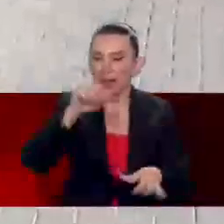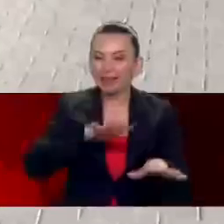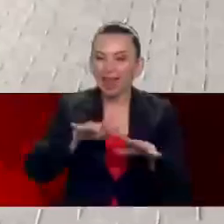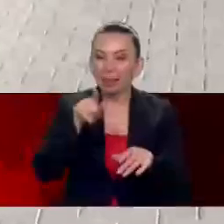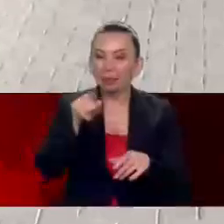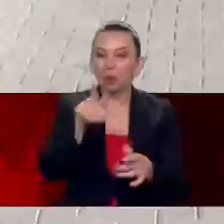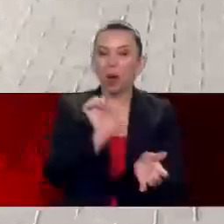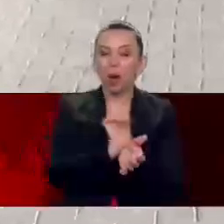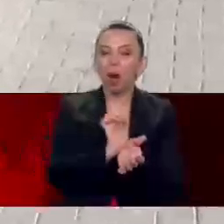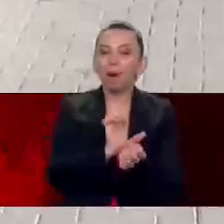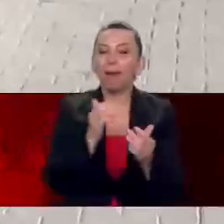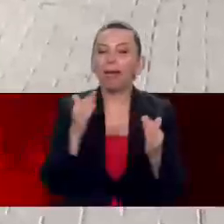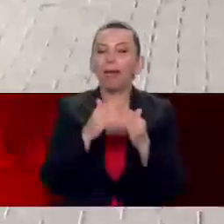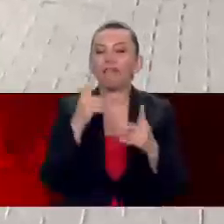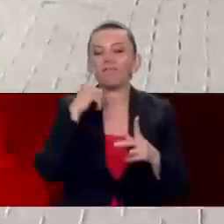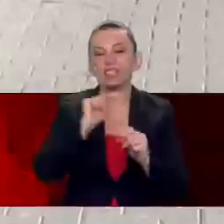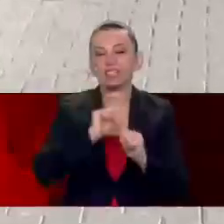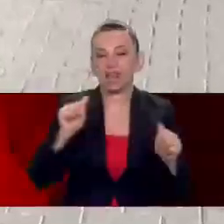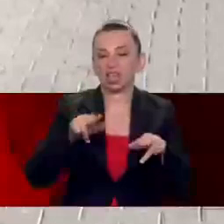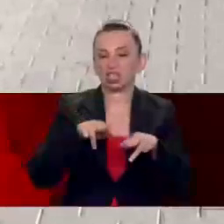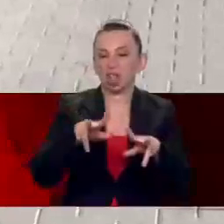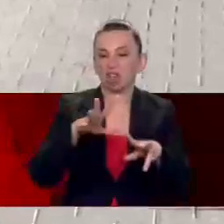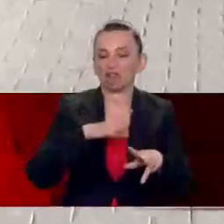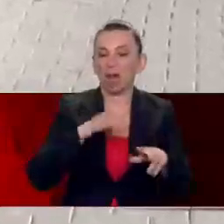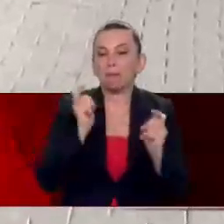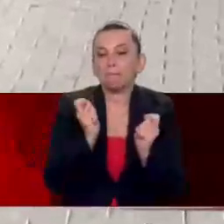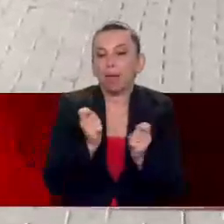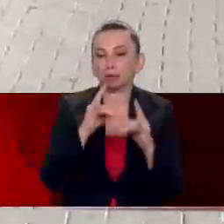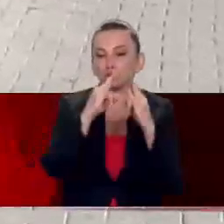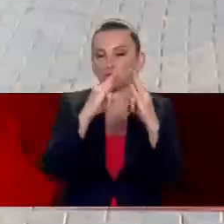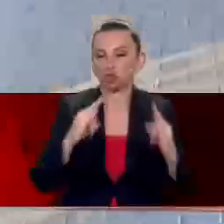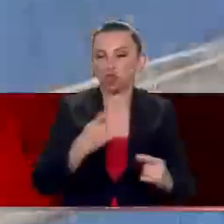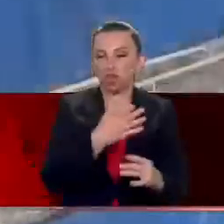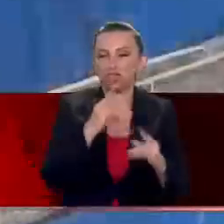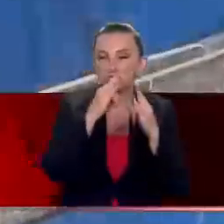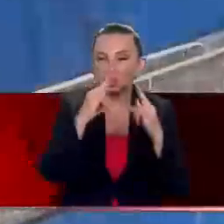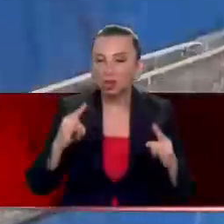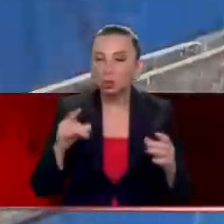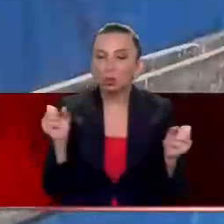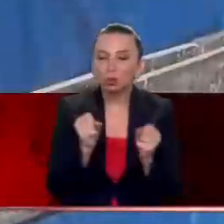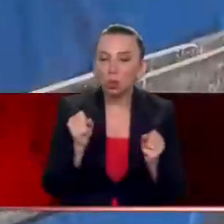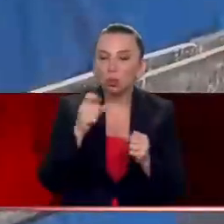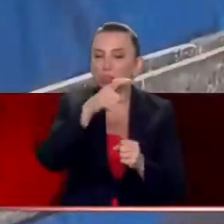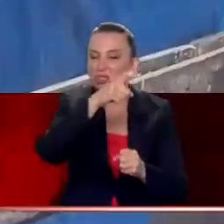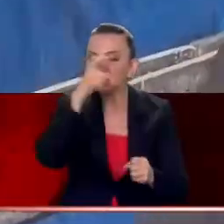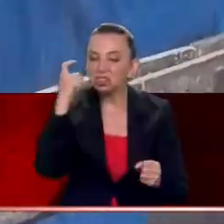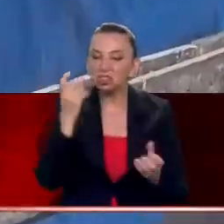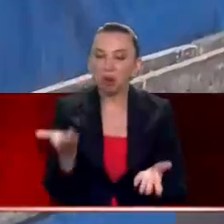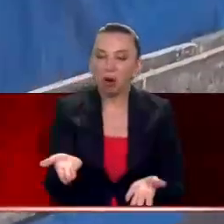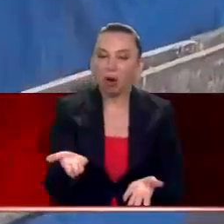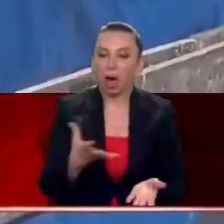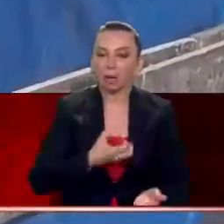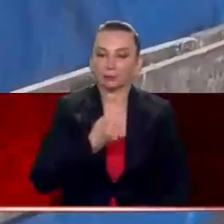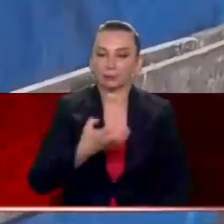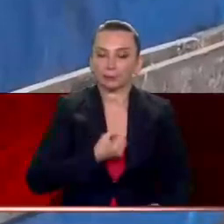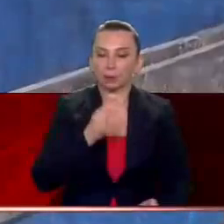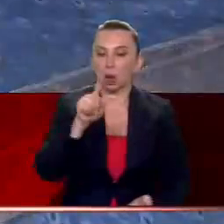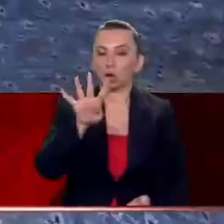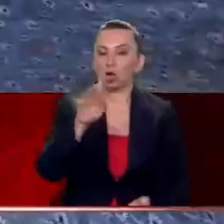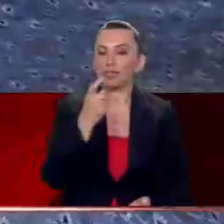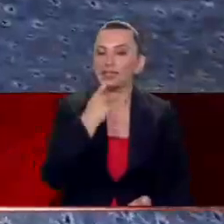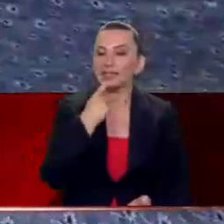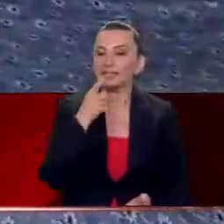gördü. Çadırda yaşamak zorunda kaldılar. Çadırlar çok sıcaktı, bazen de soğuktu yani. Hiçbir ortası olmuyordu. 14